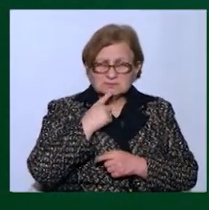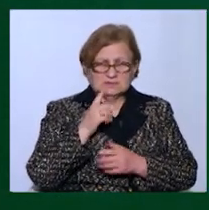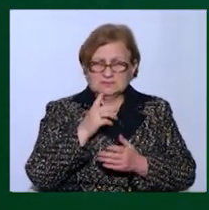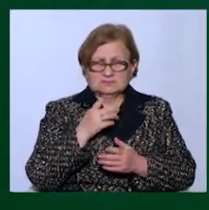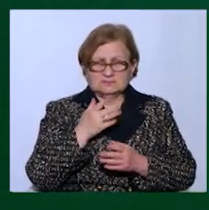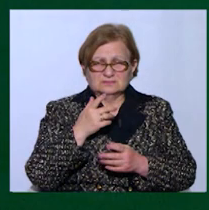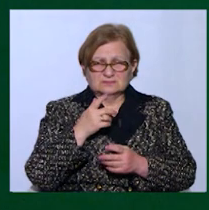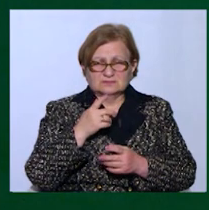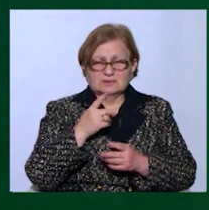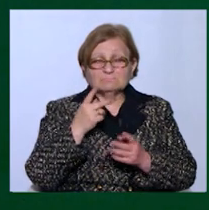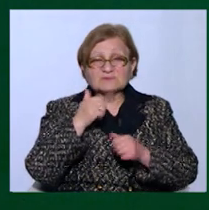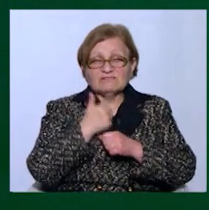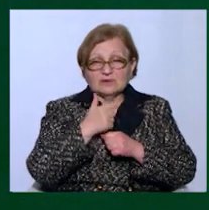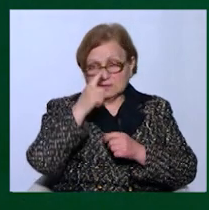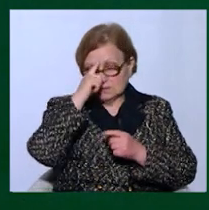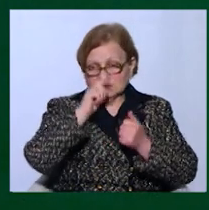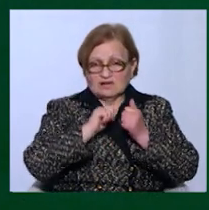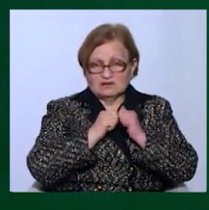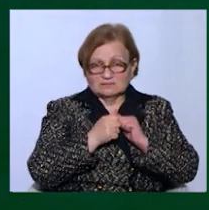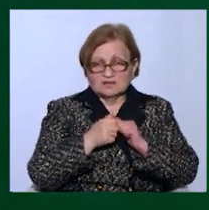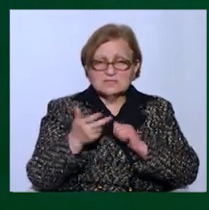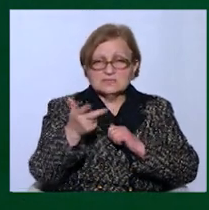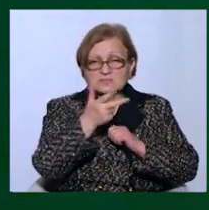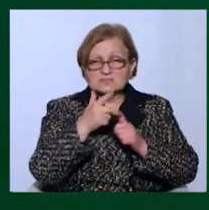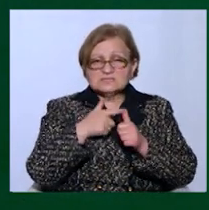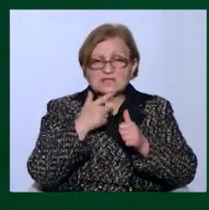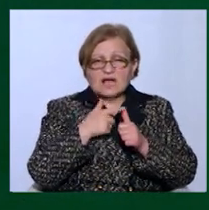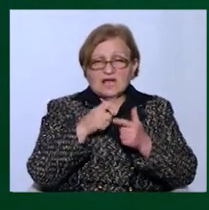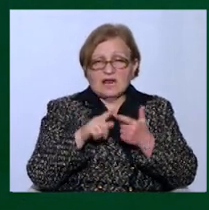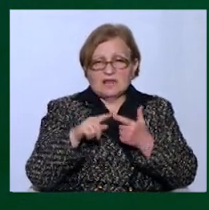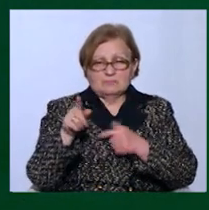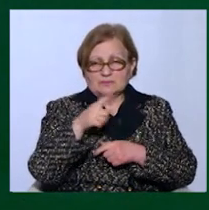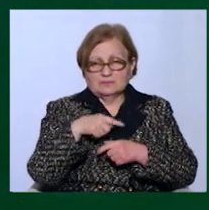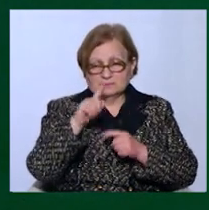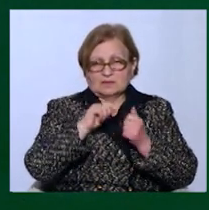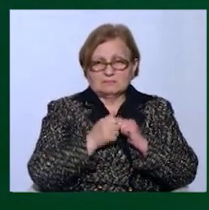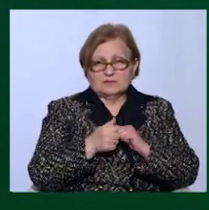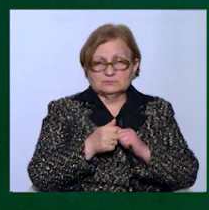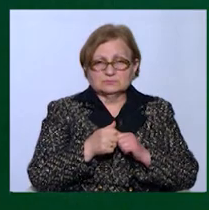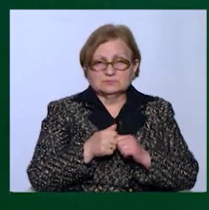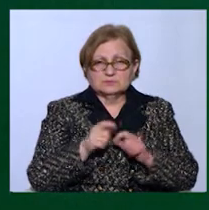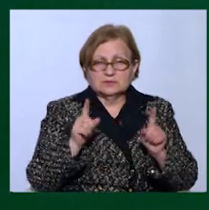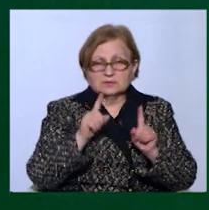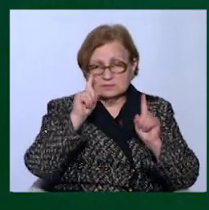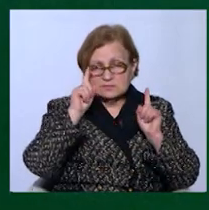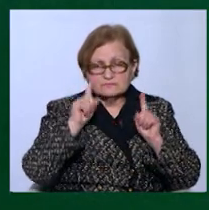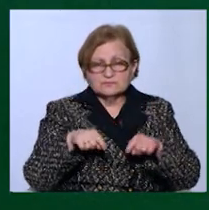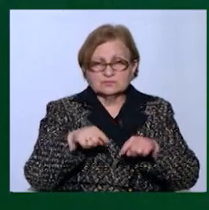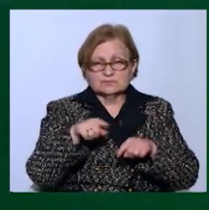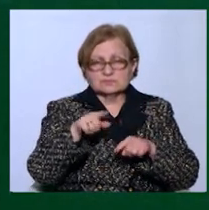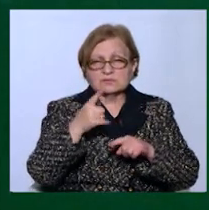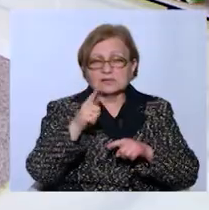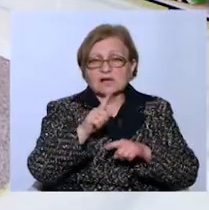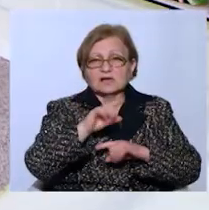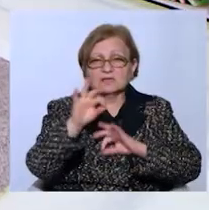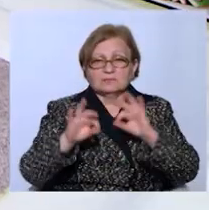საჭიროა დამახსოვრება, არაგვერიოს წიბო, წახნაგი, წვერო და ვიცოდეთ თუ რა გეომეტრიული ფიგურებია ისინი.